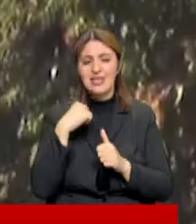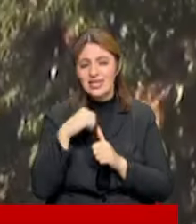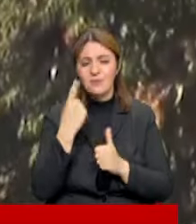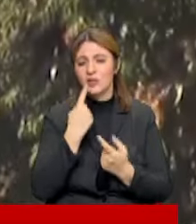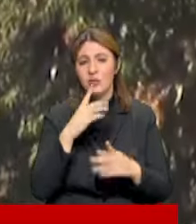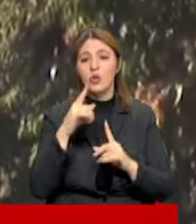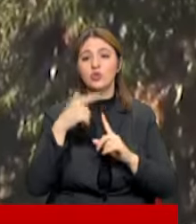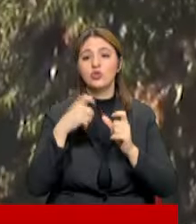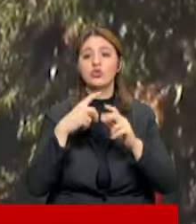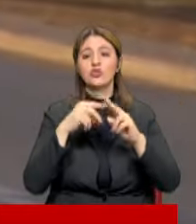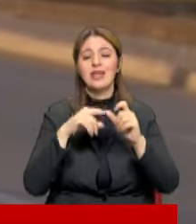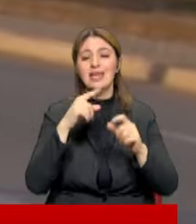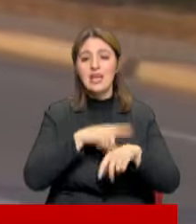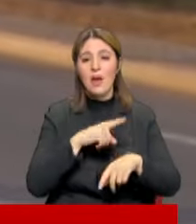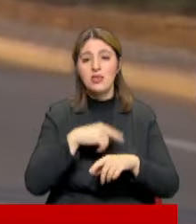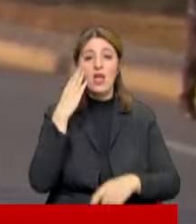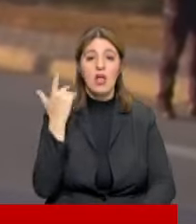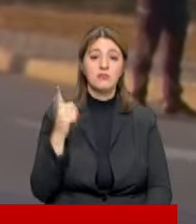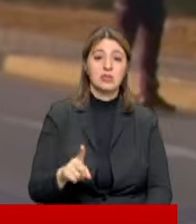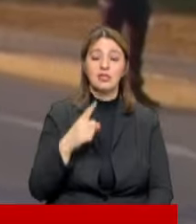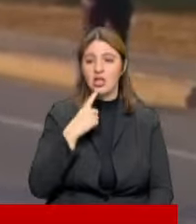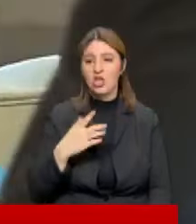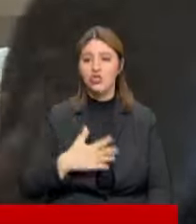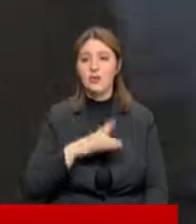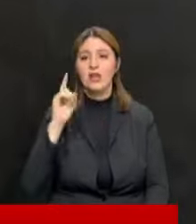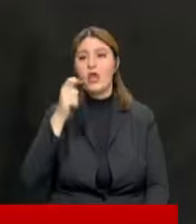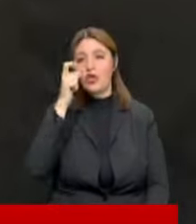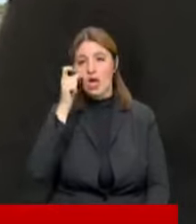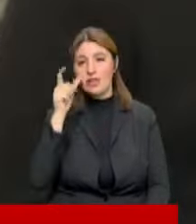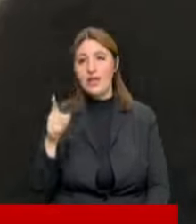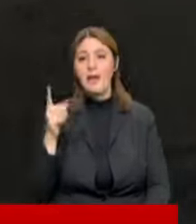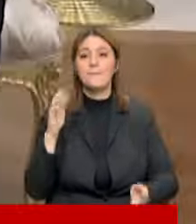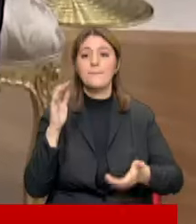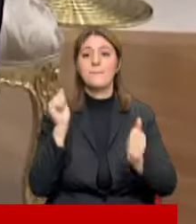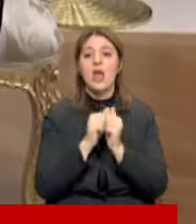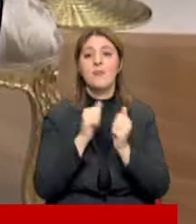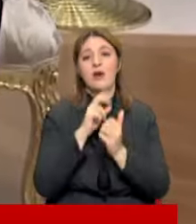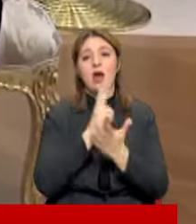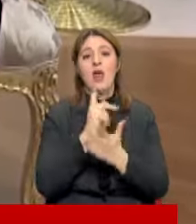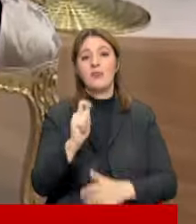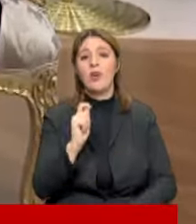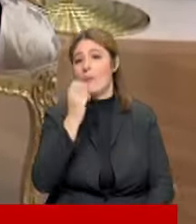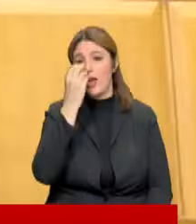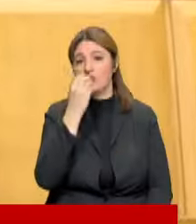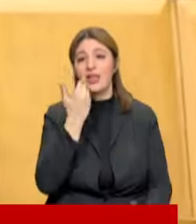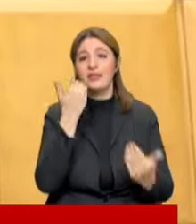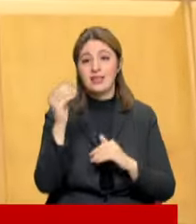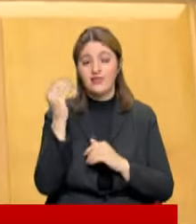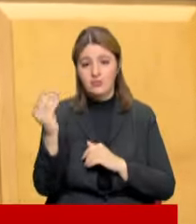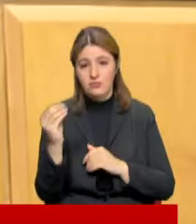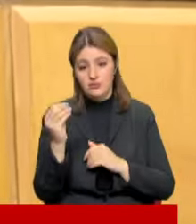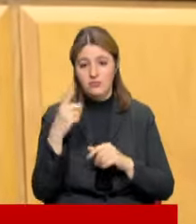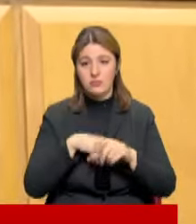tusaş saldırısının zamanlaması manidar dedi CHP lideri Özgür Özel'in Birlikte karar aldılar ama Bahçeli destek verirken